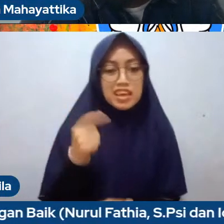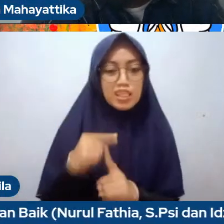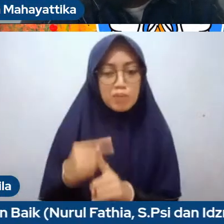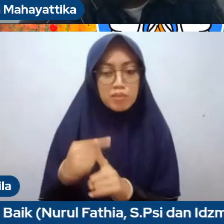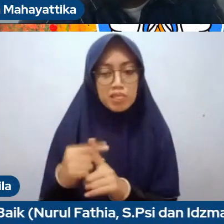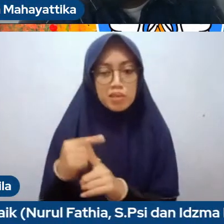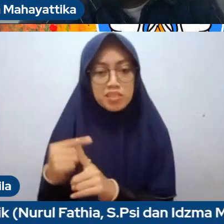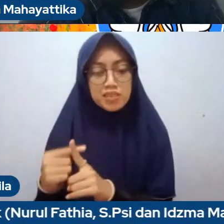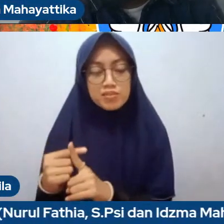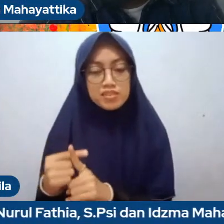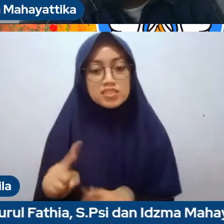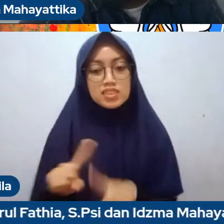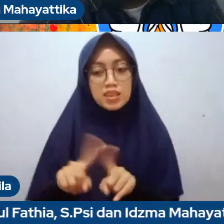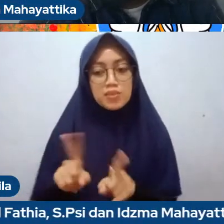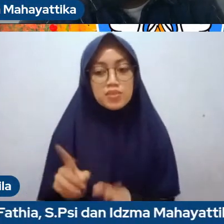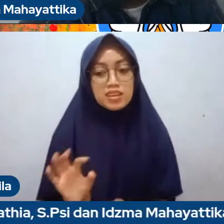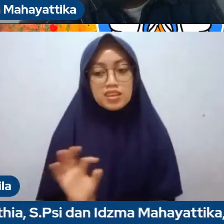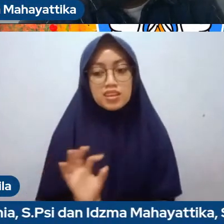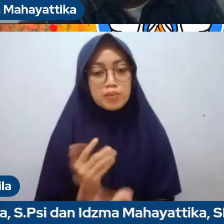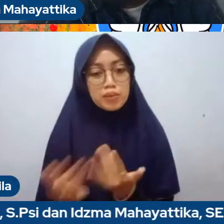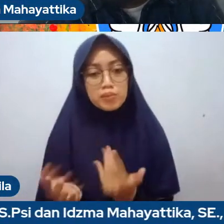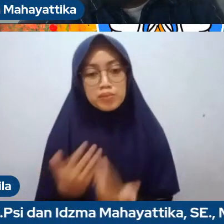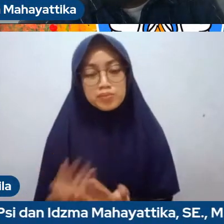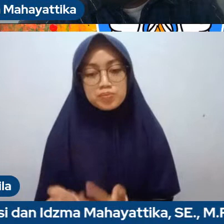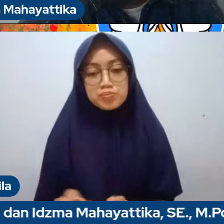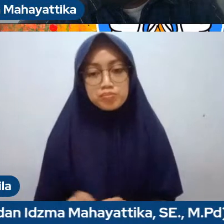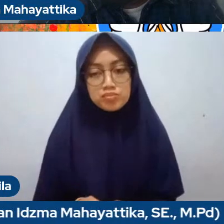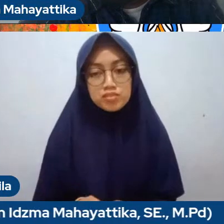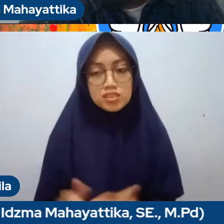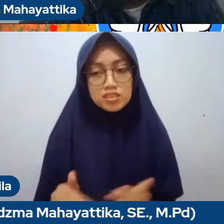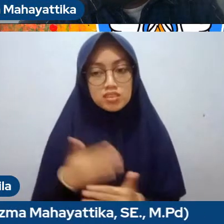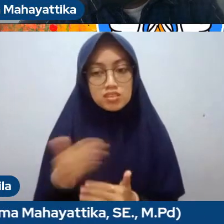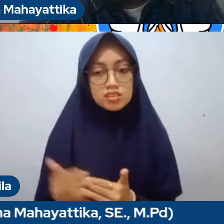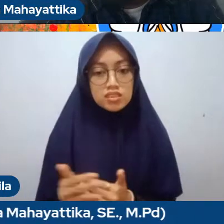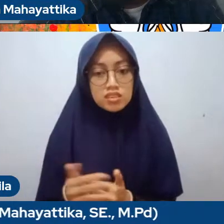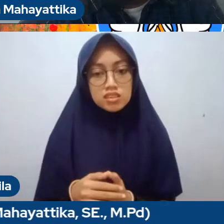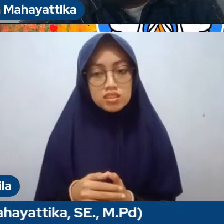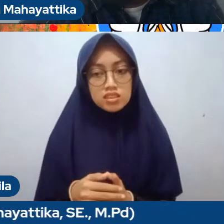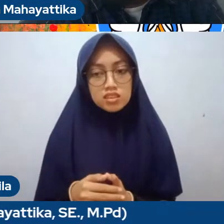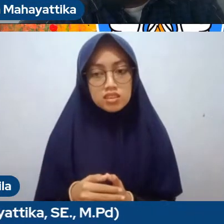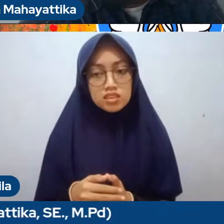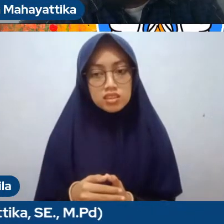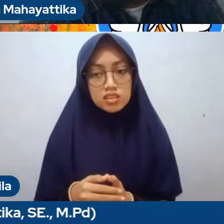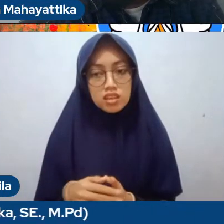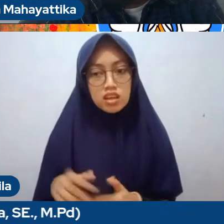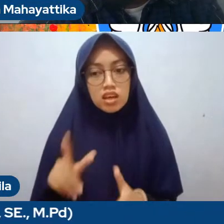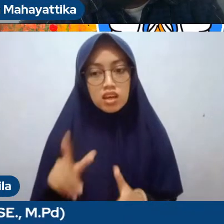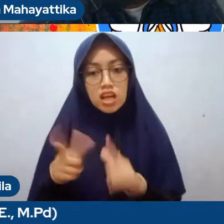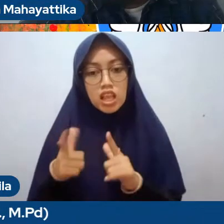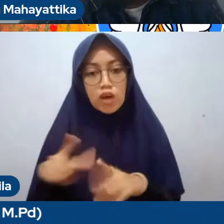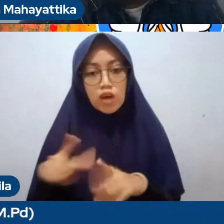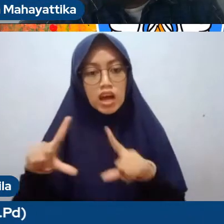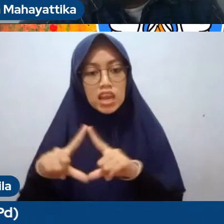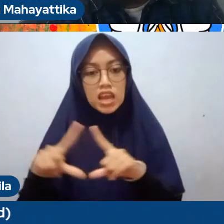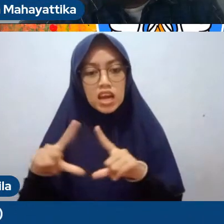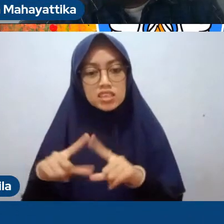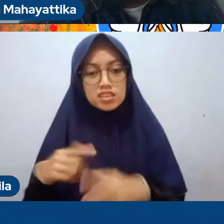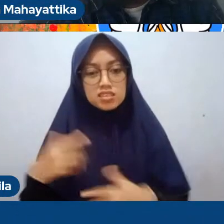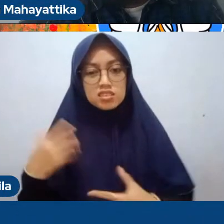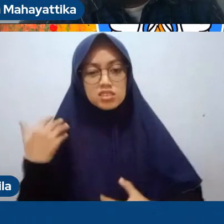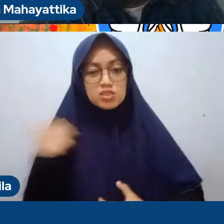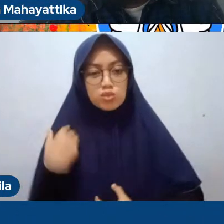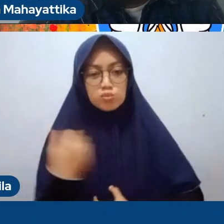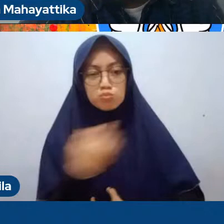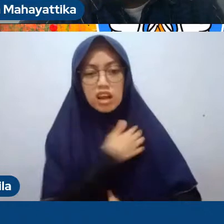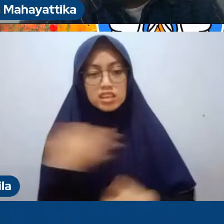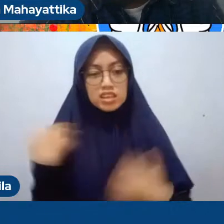tapi nggak apa-apa ya. Nah ini kalau misalnya anaknya menyakiti dirinya sendiri nih dari Ibu Ninik